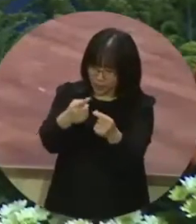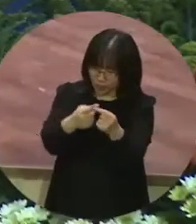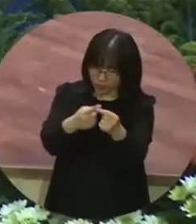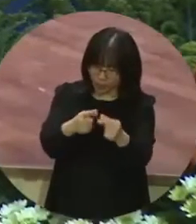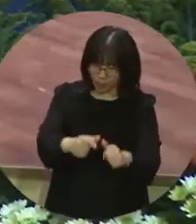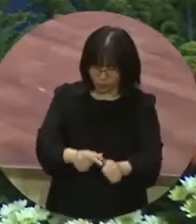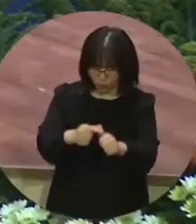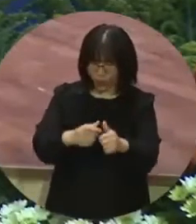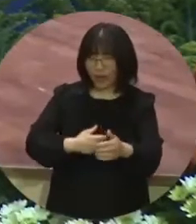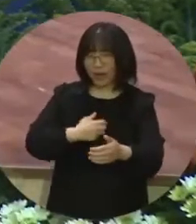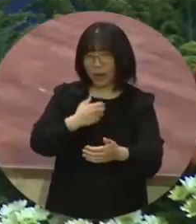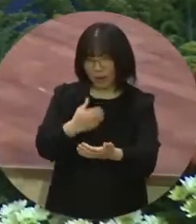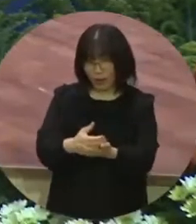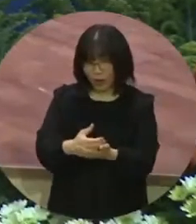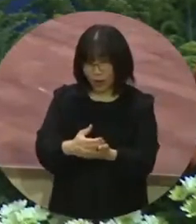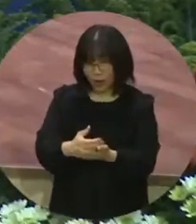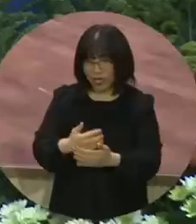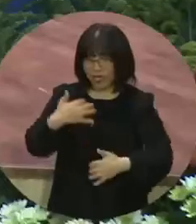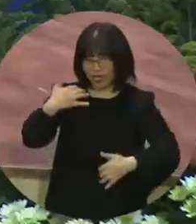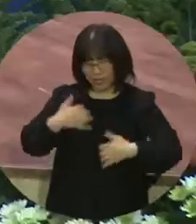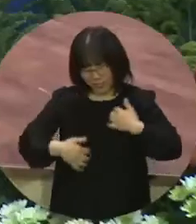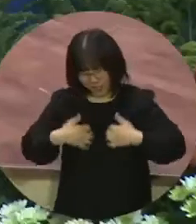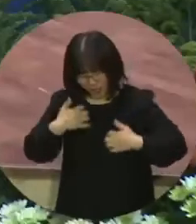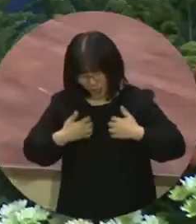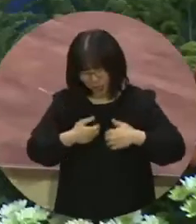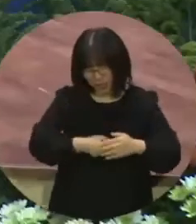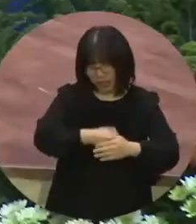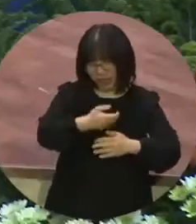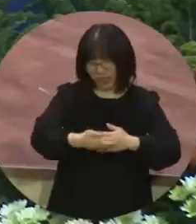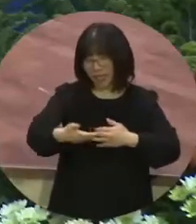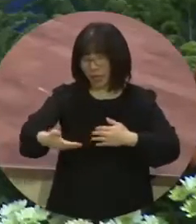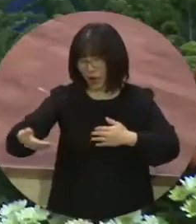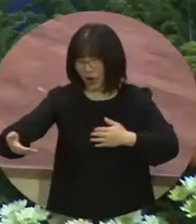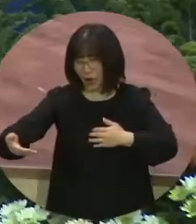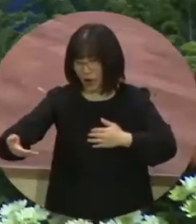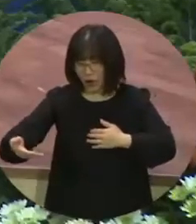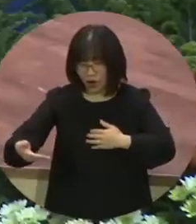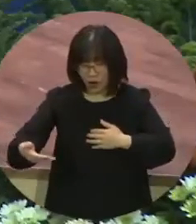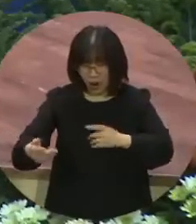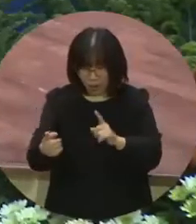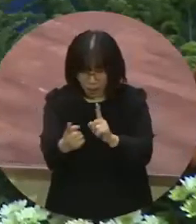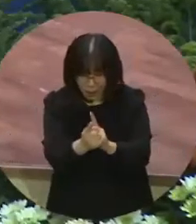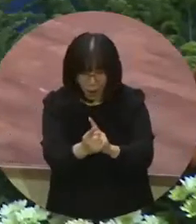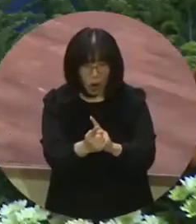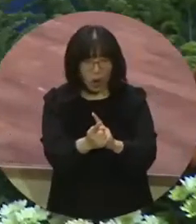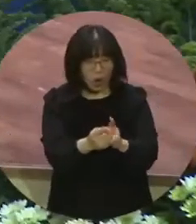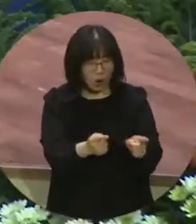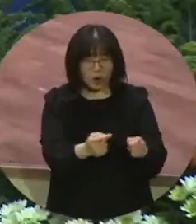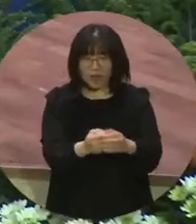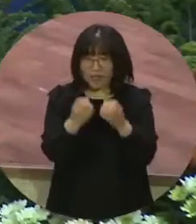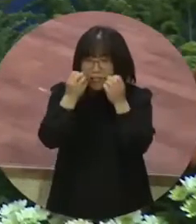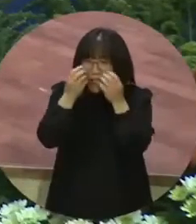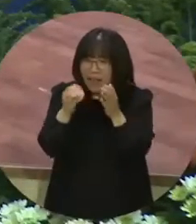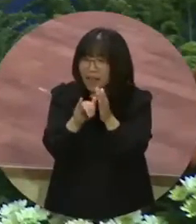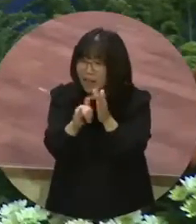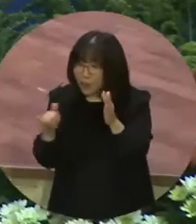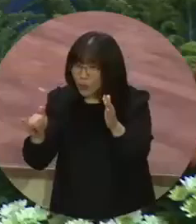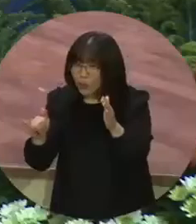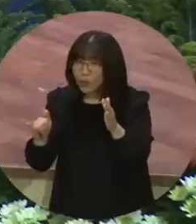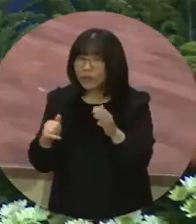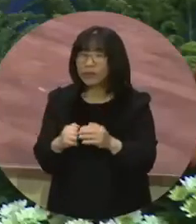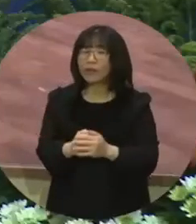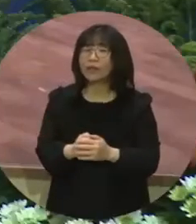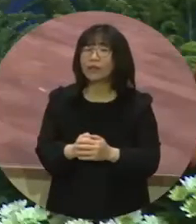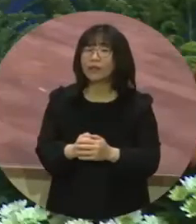감격. 그래서 이 기쁨이 날마다 흘러넘쳐 다른 사람에게 어떻게 그렇게 다른 세 가지 들어보면 그래요.